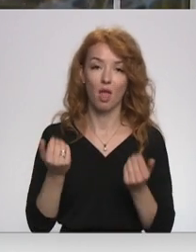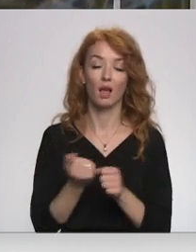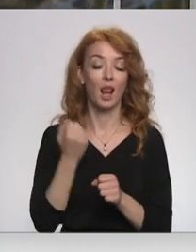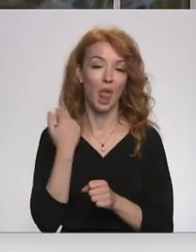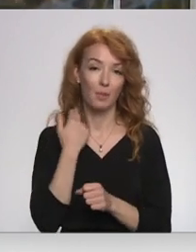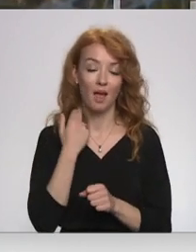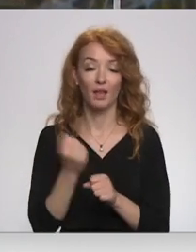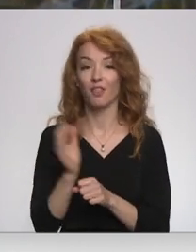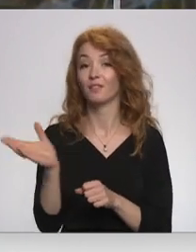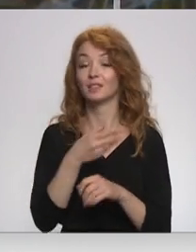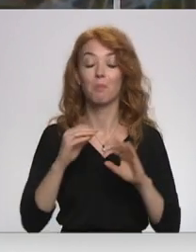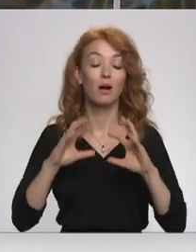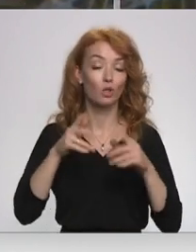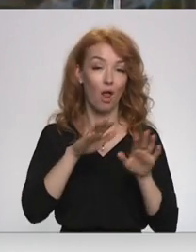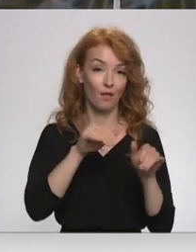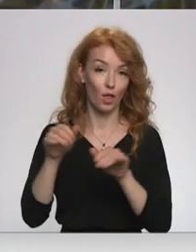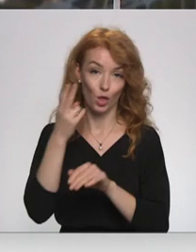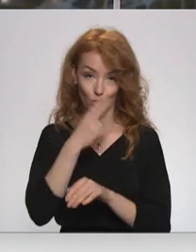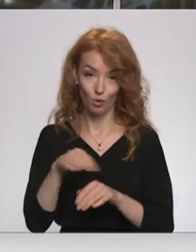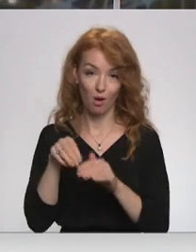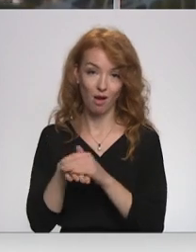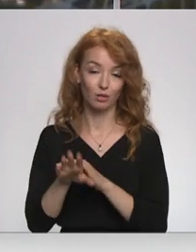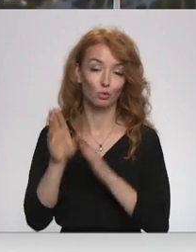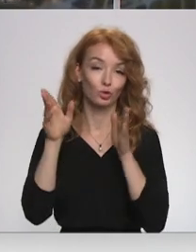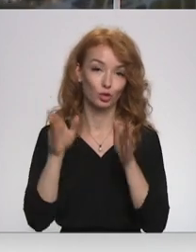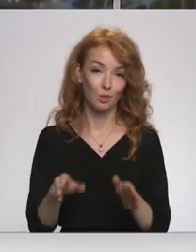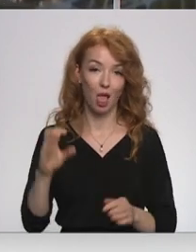tauta, gan visu pasauli atvadās no mūžībā devušās karalienes Elizabetes otrās.